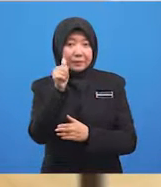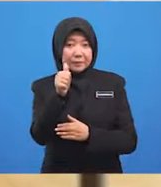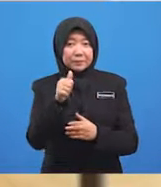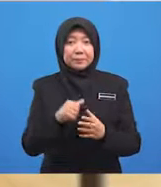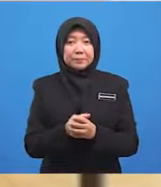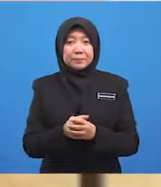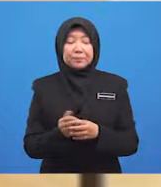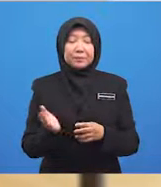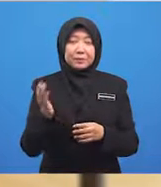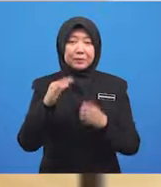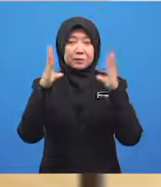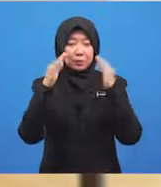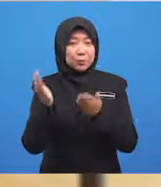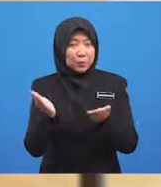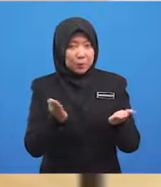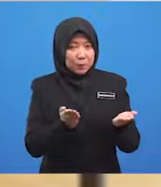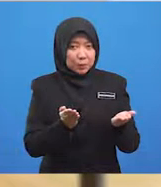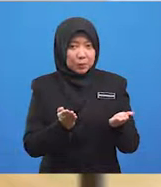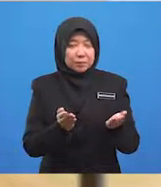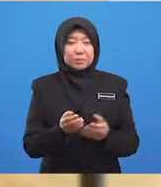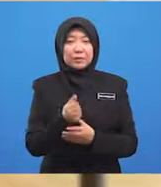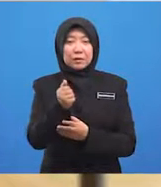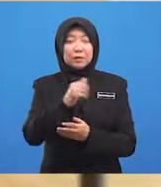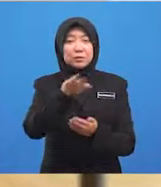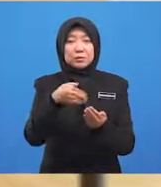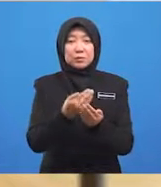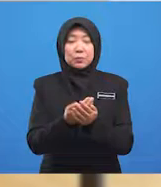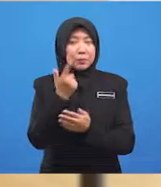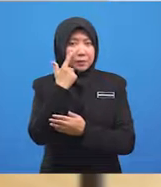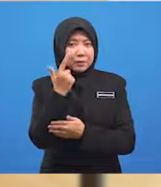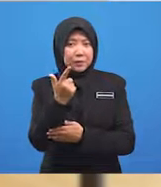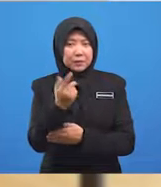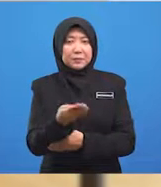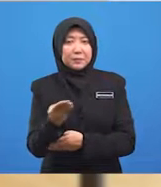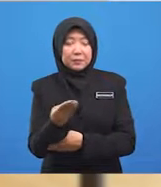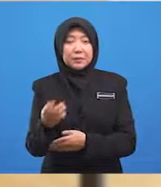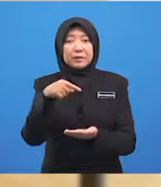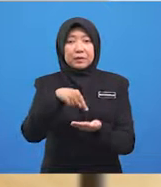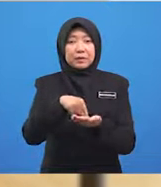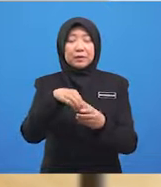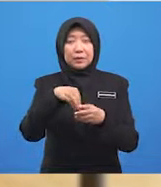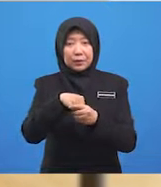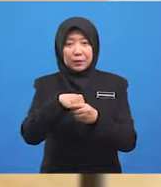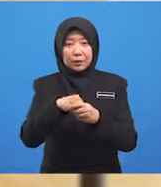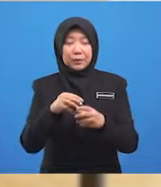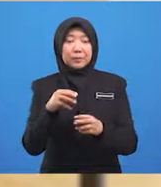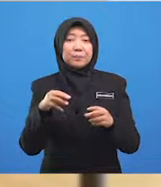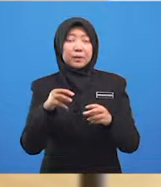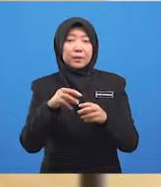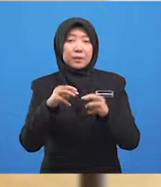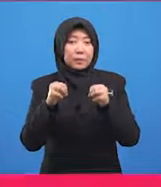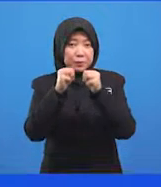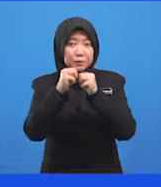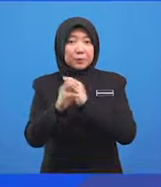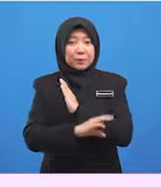Mari Cikgu bahwa anda semua melihat koleksi-koleksi yang terdapat dalam galeri e-dif